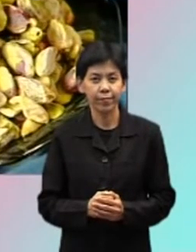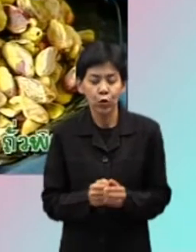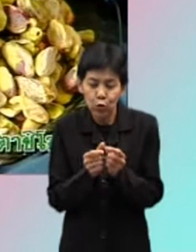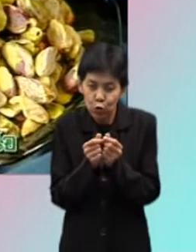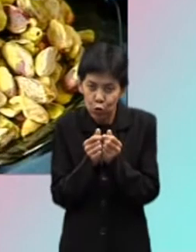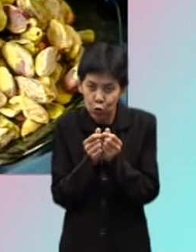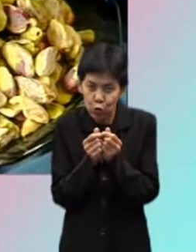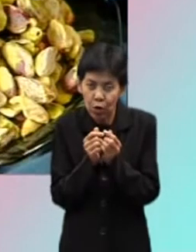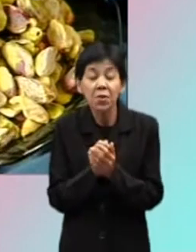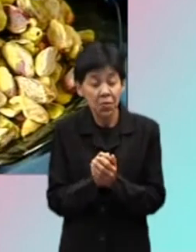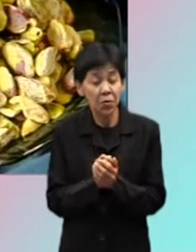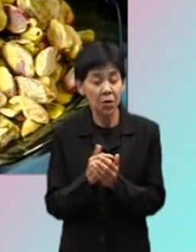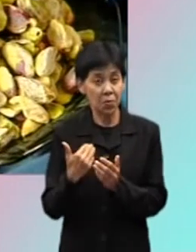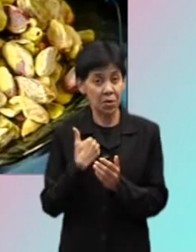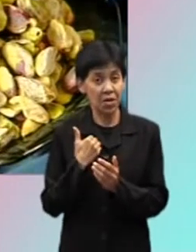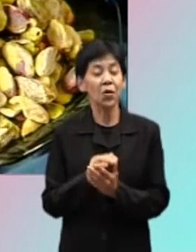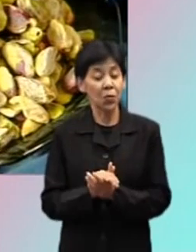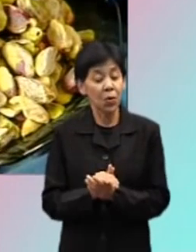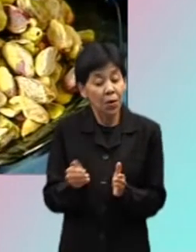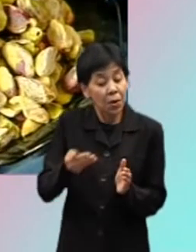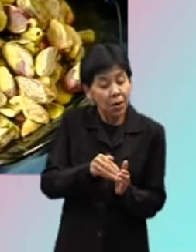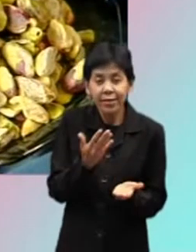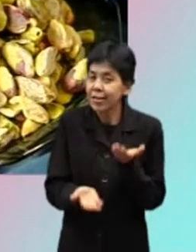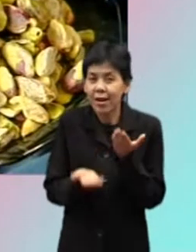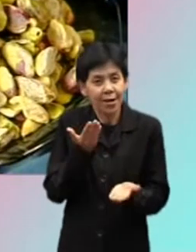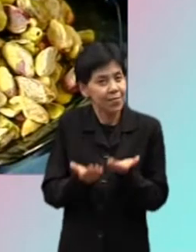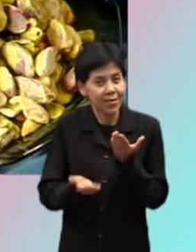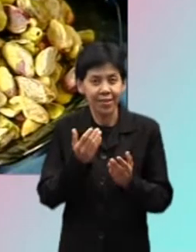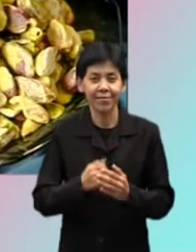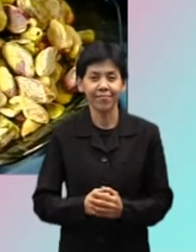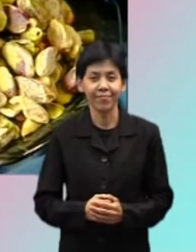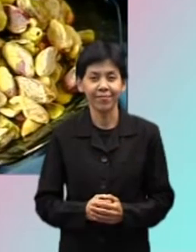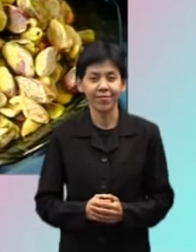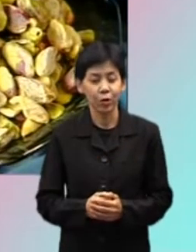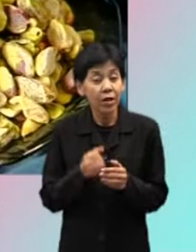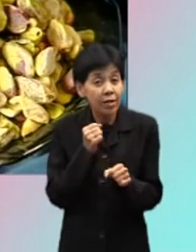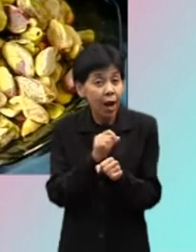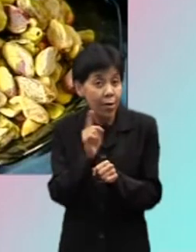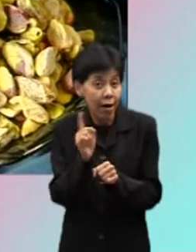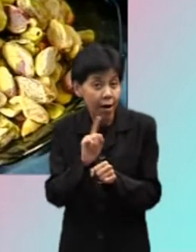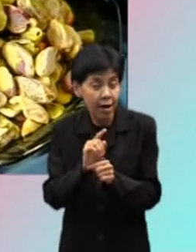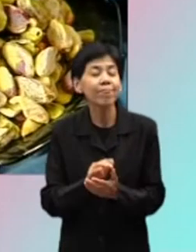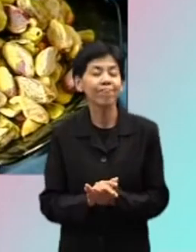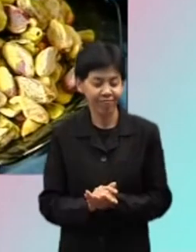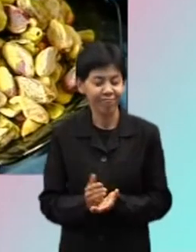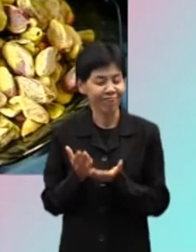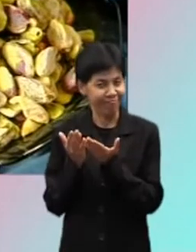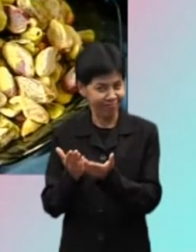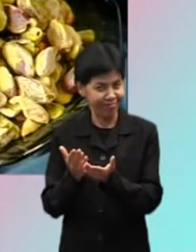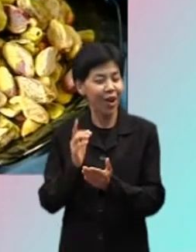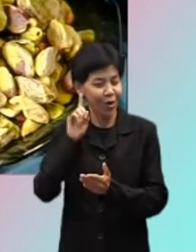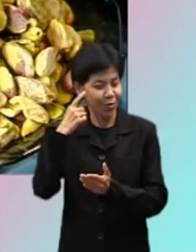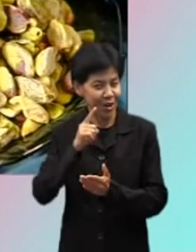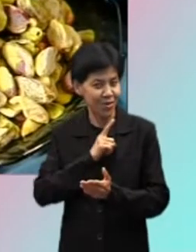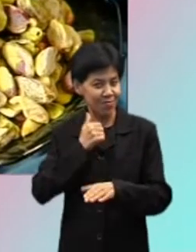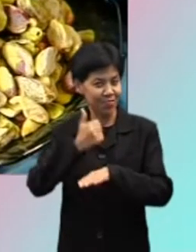าชิโอแหมอันนี้จะใส่หรือไม่ใส่ก็ได้นะครับส่วนวิธีการทำก็ต้องยกหน้าที่ให้คุณอิงกม